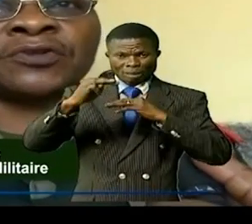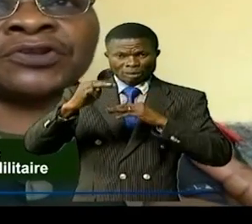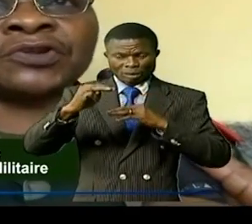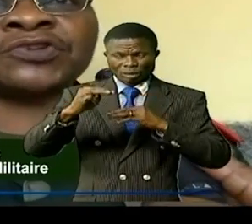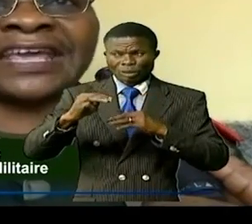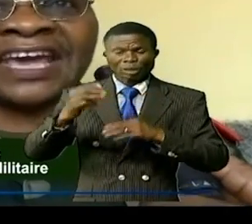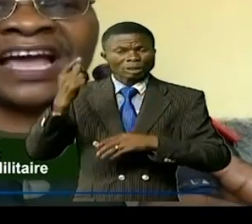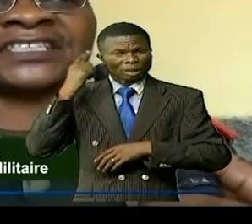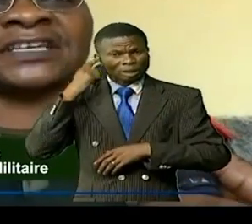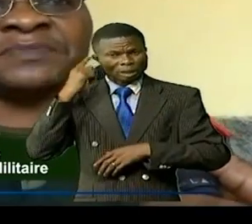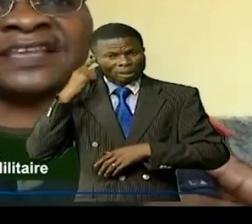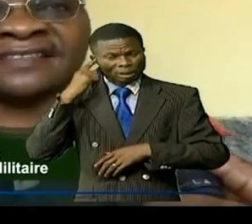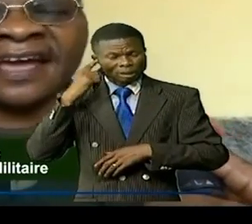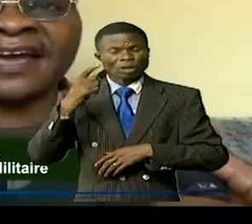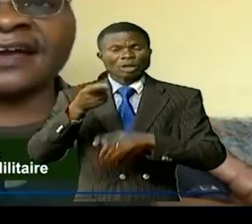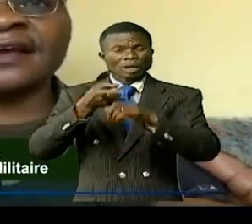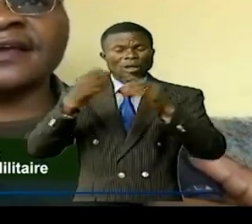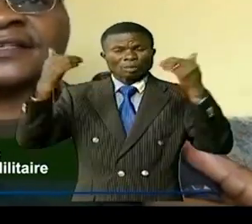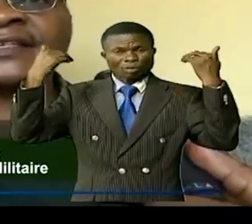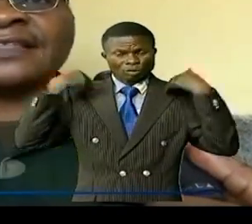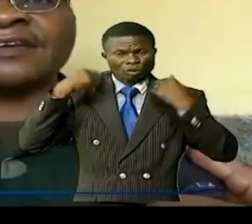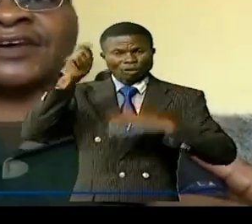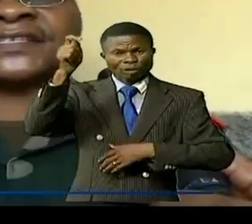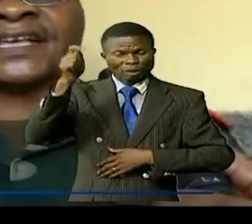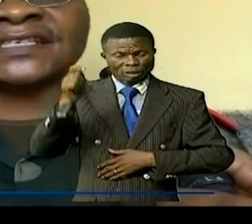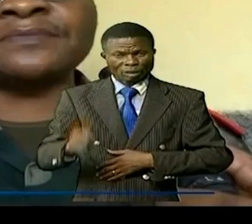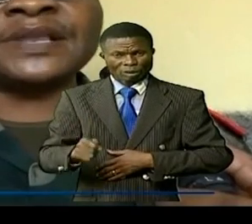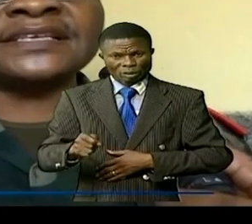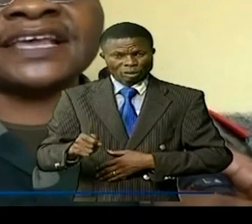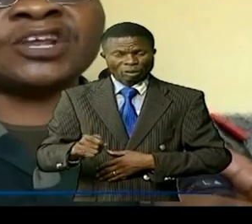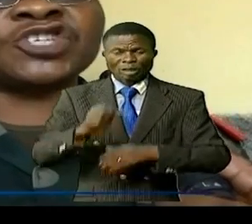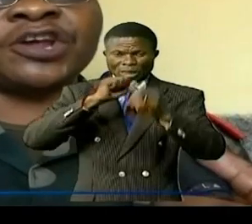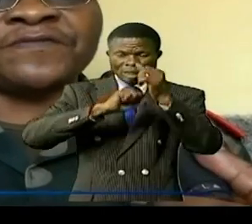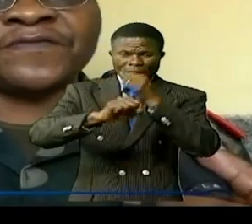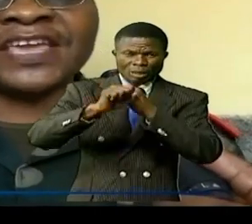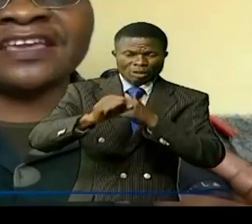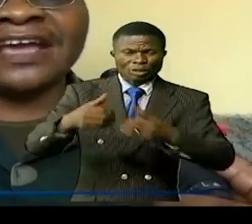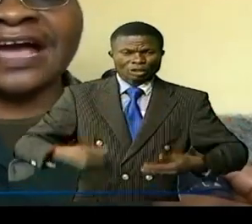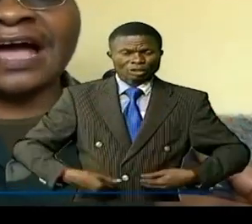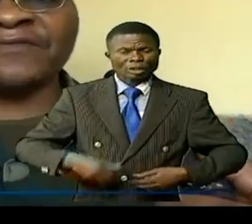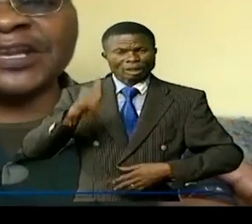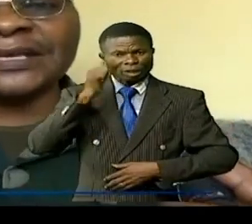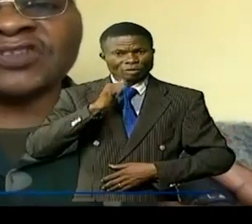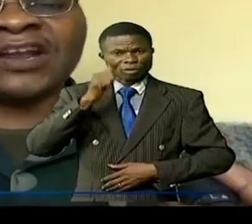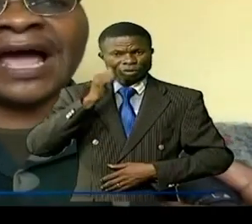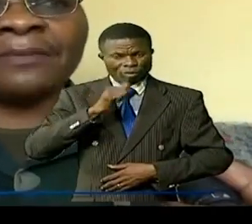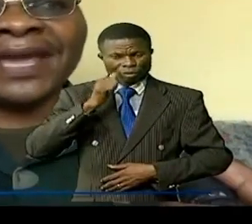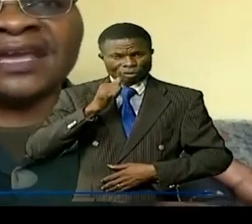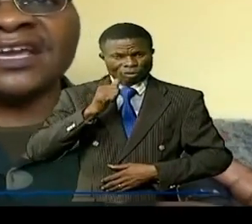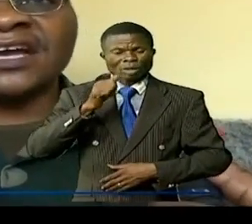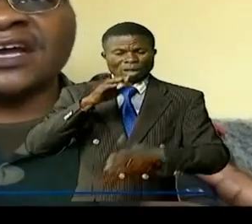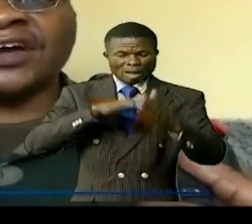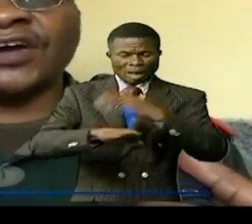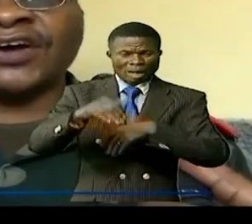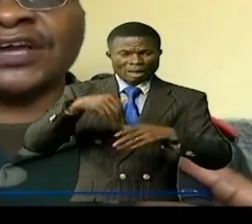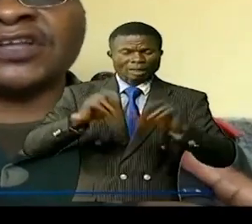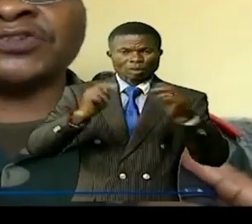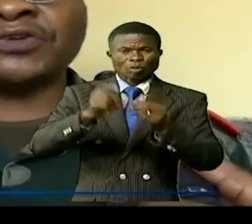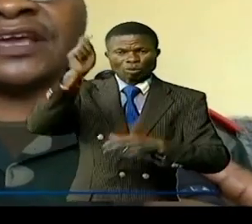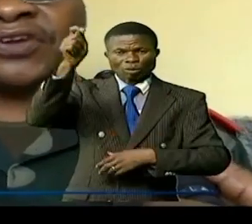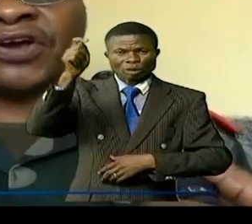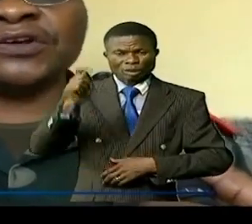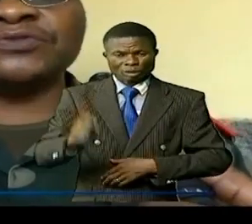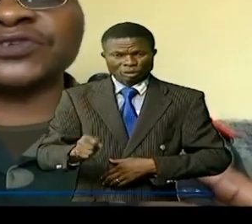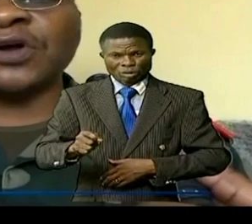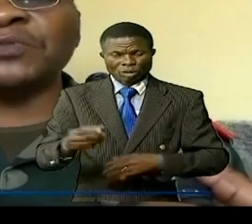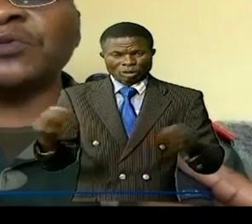recevons de notre hiérarchie militaire, c'est de sensibiliser les jeunes filles à venir dans l'armée. Étant donné